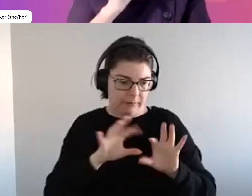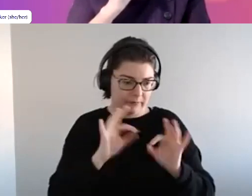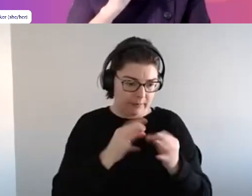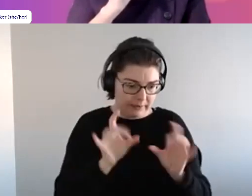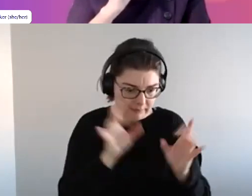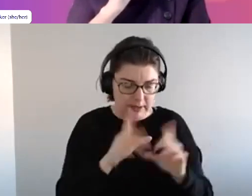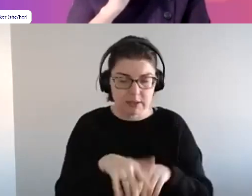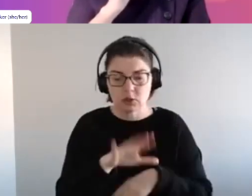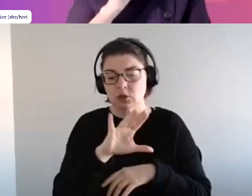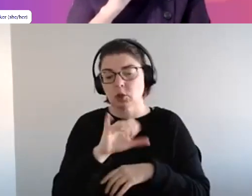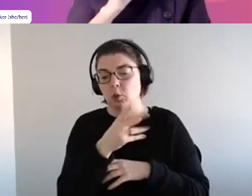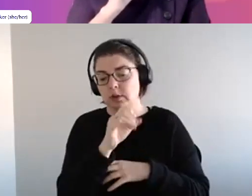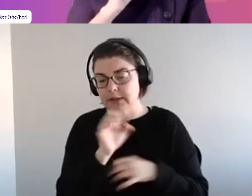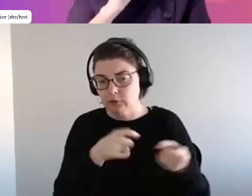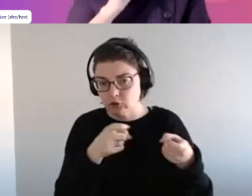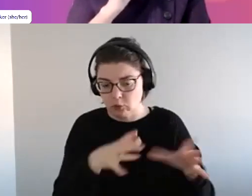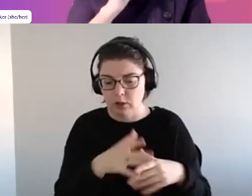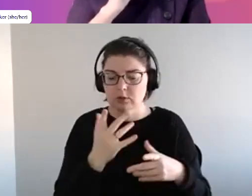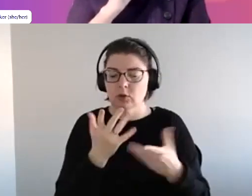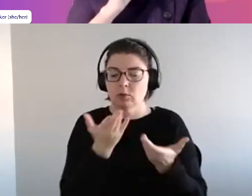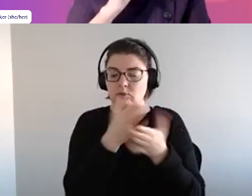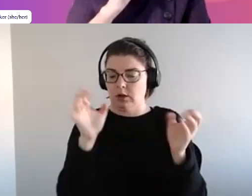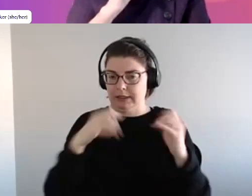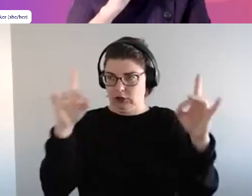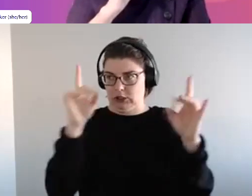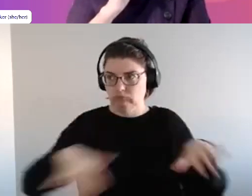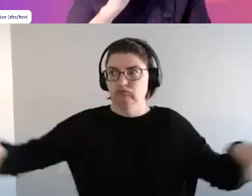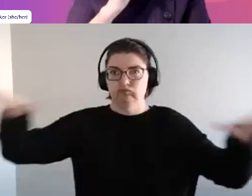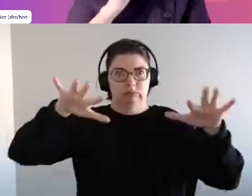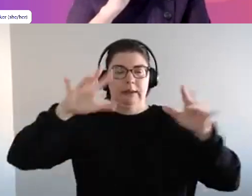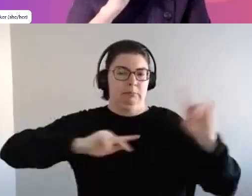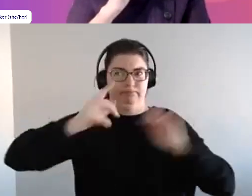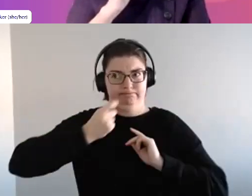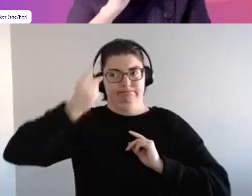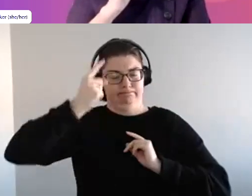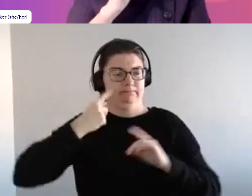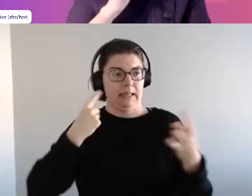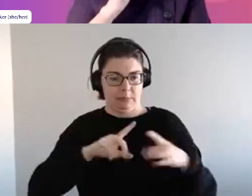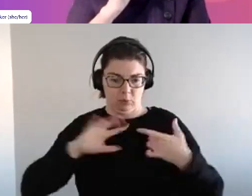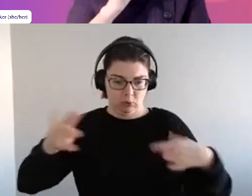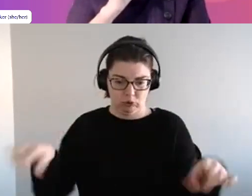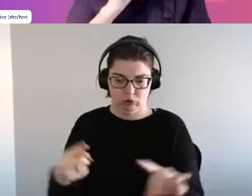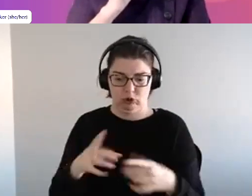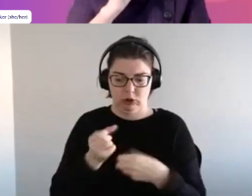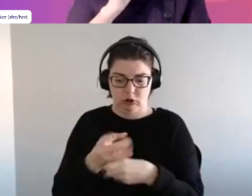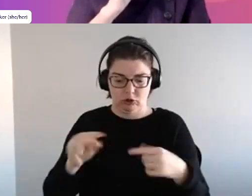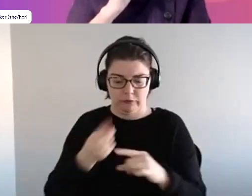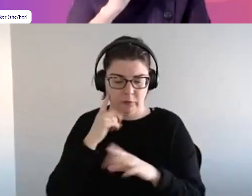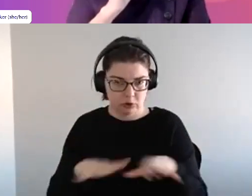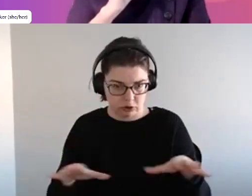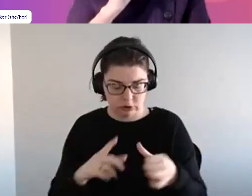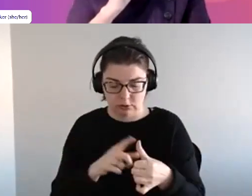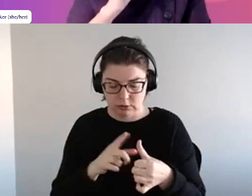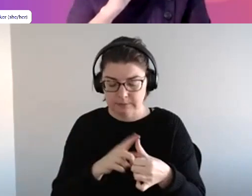coercitif et la violence familiale alors je pense qu'il faut sensibiliser les gens les éduquer pour qu'ils comprennent